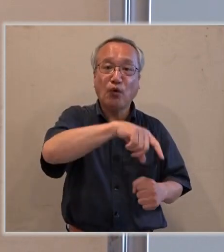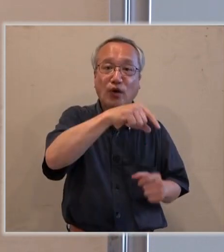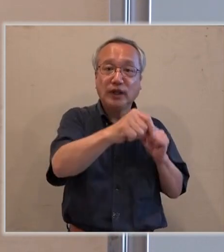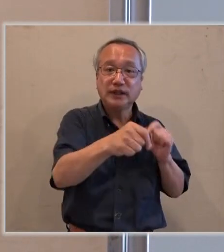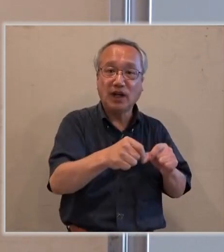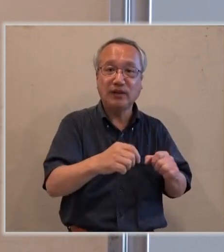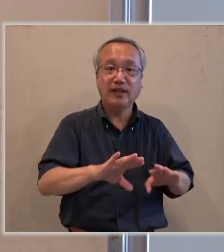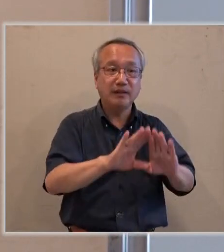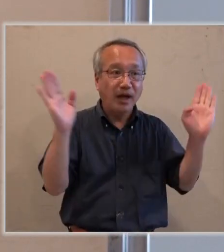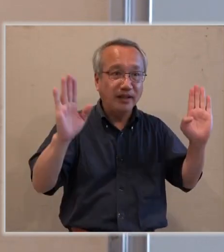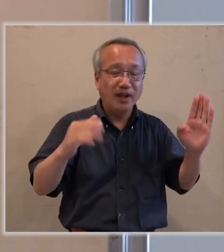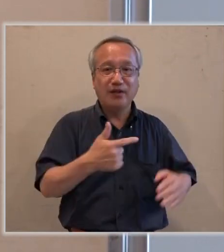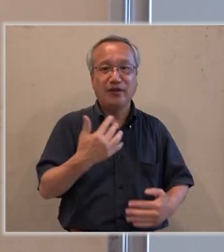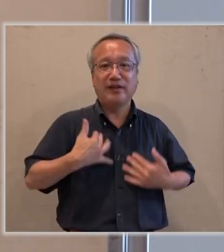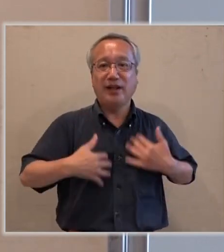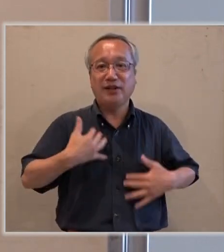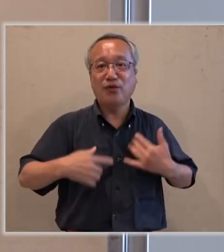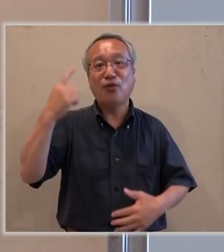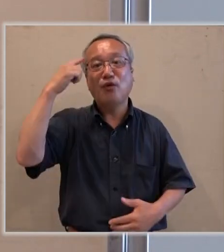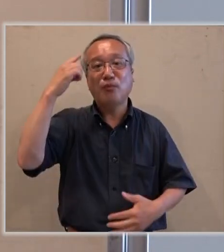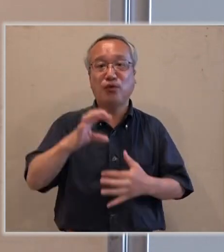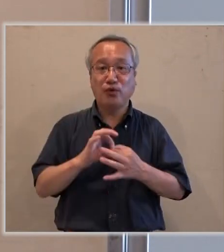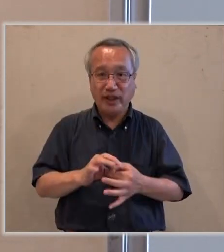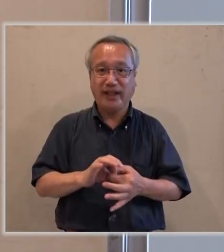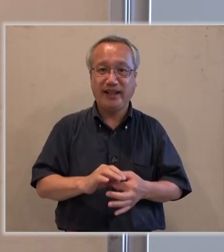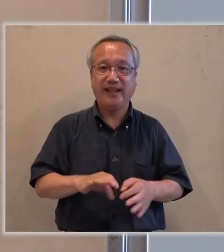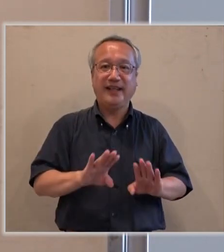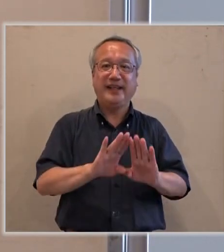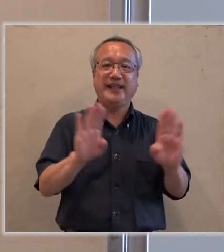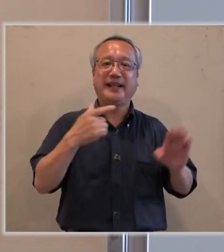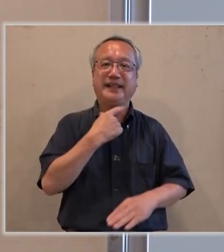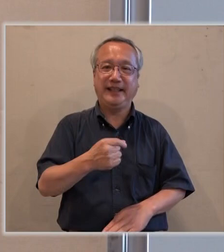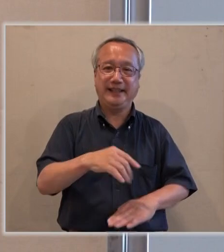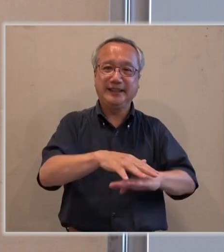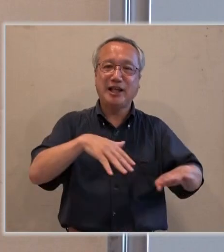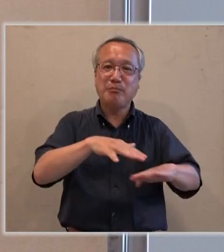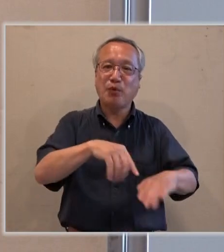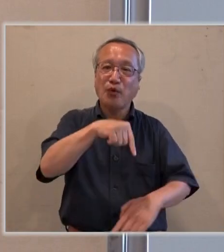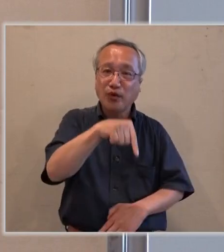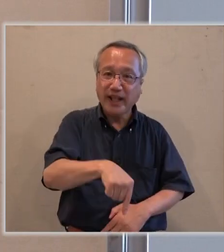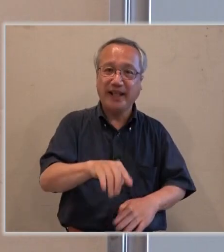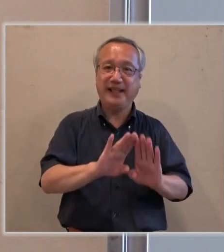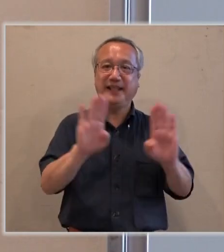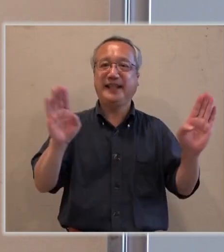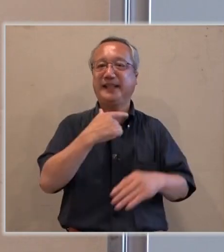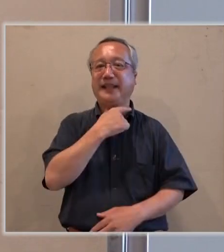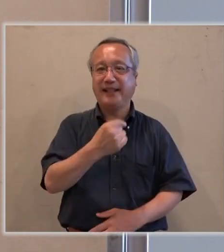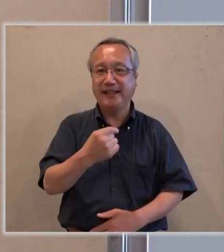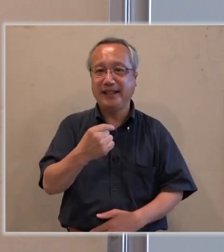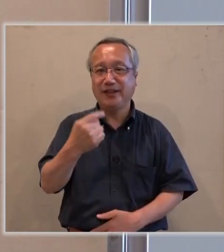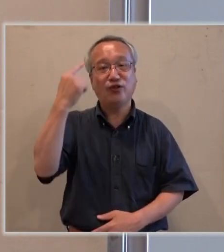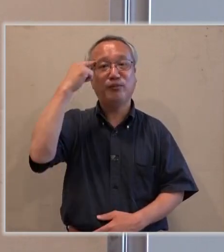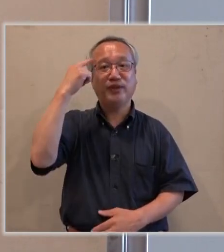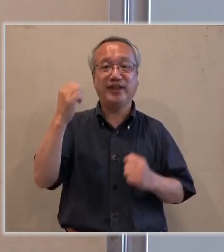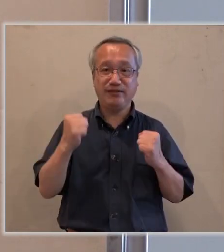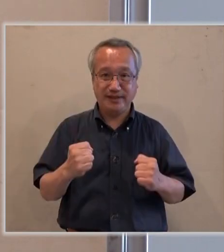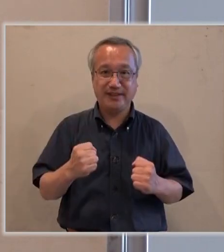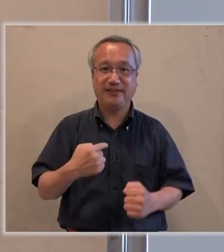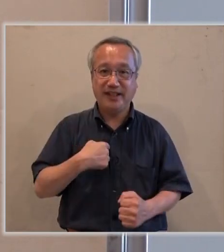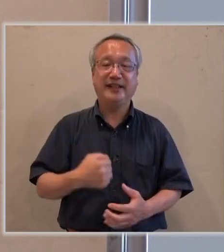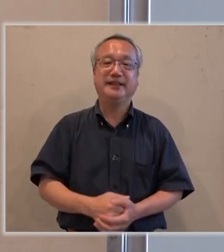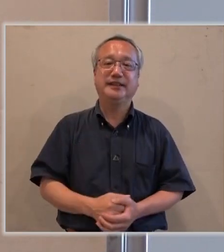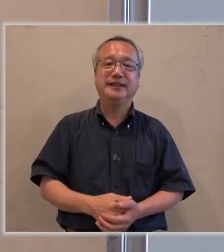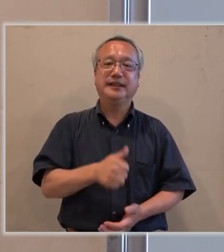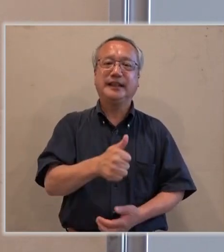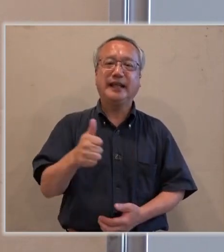う感覚があるから、僕は開きたいなっていう、札幌という地で開催したいなっていうふうには思ってるんですよね、まあ、